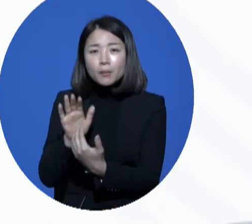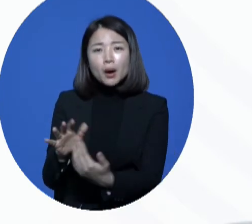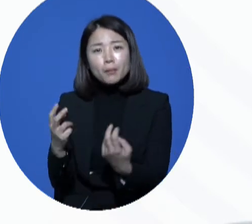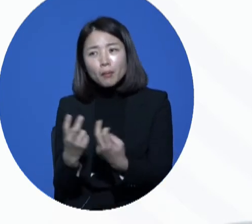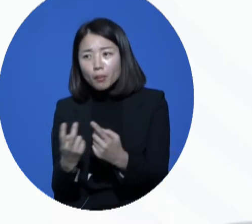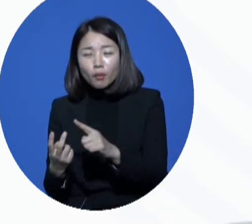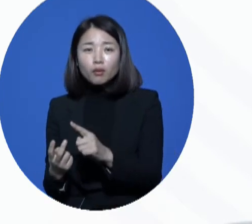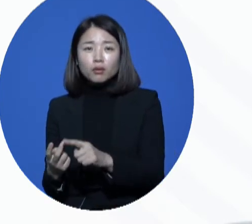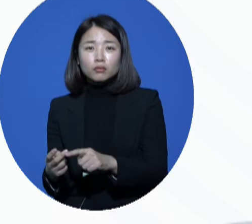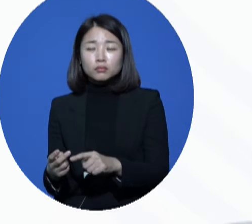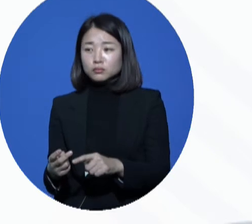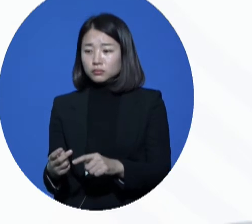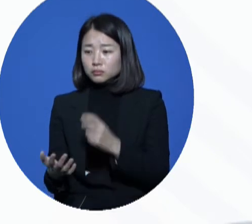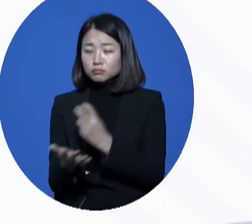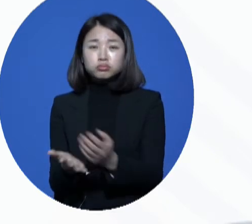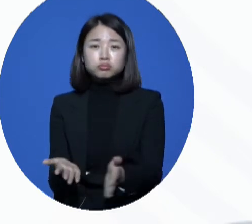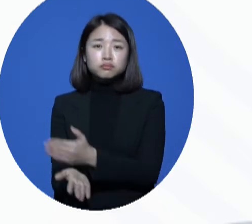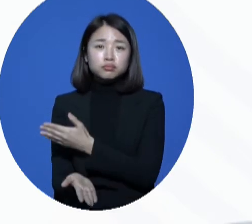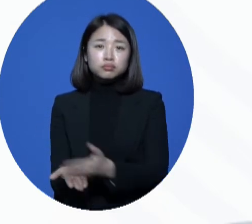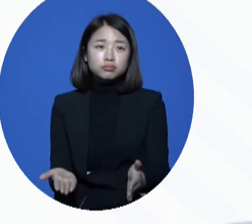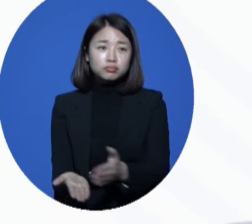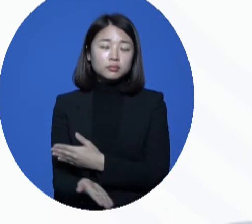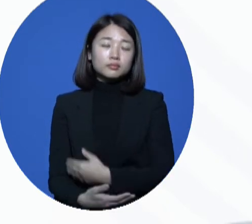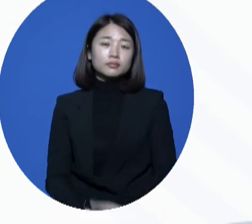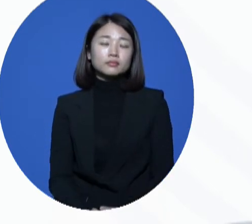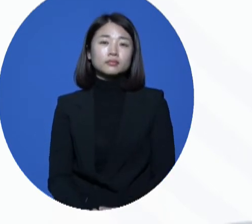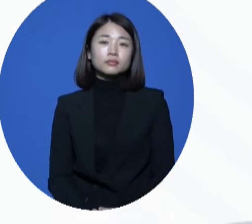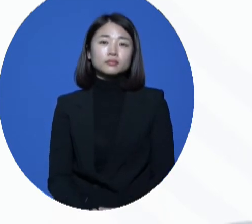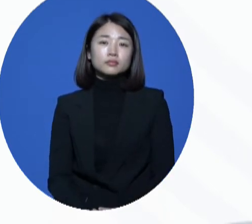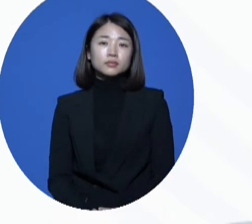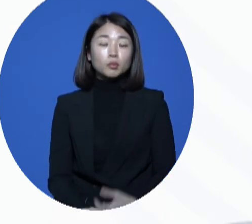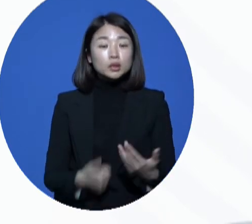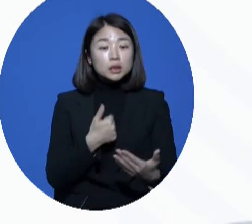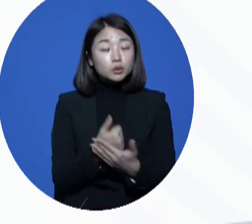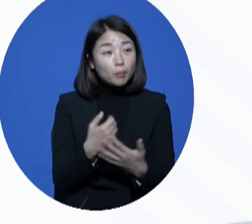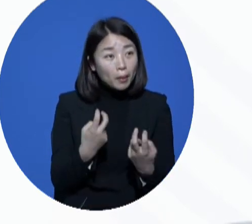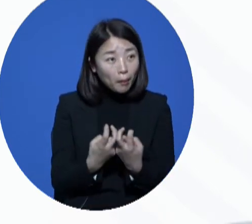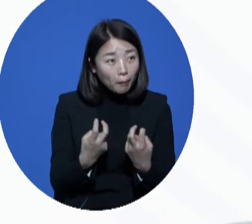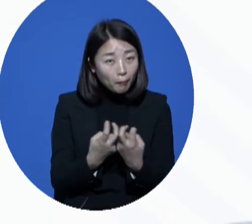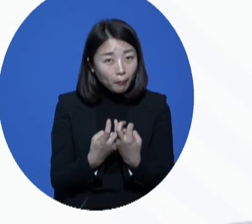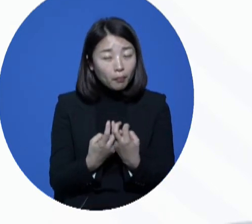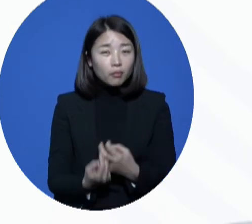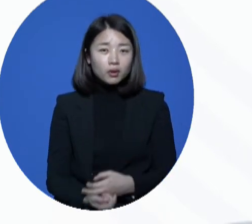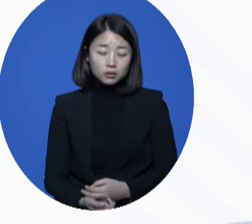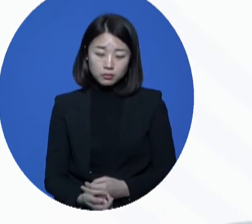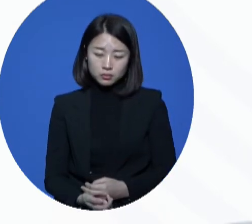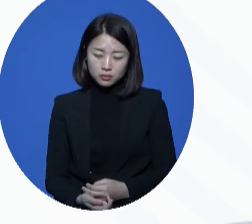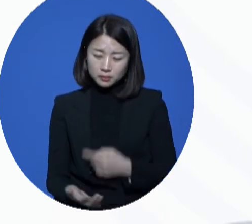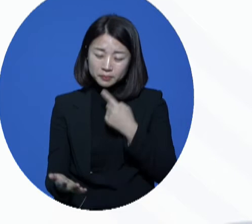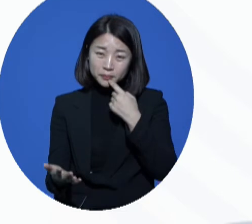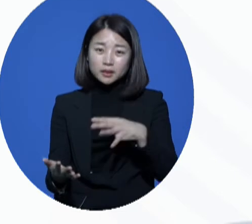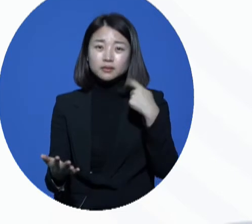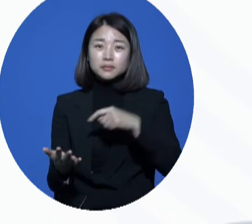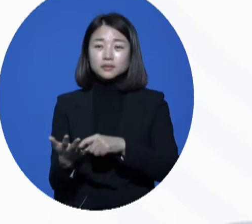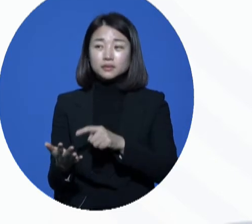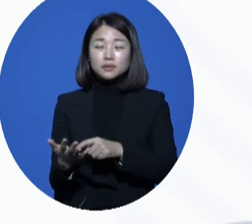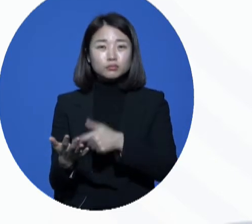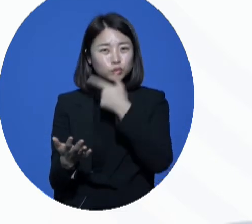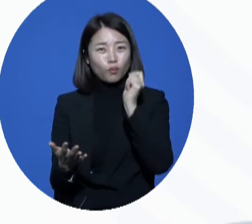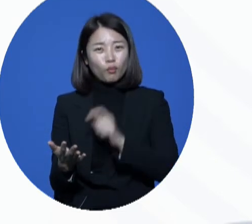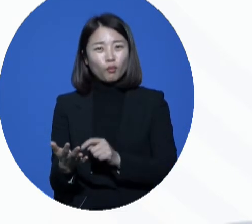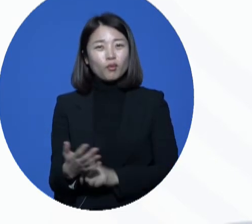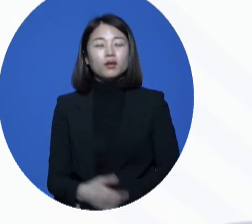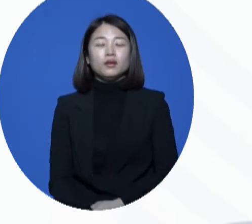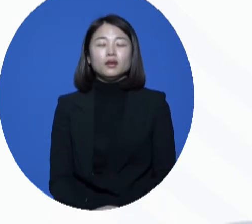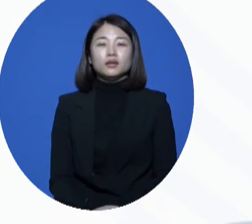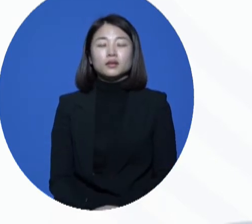그리고 오전에 장혜영 의원님도 말씀하셨지만 그런 지원 체계 관련해서 이 부족한 부분들이 계속 노출되다